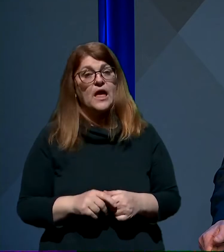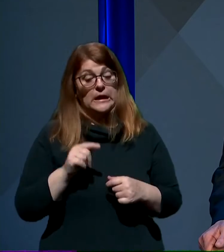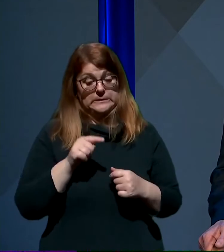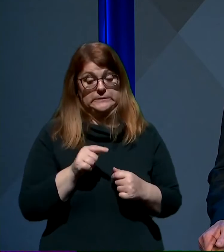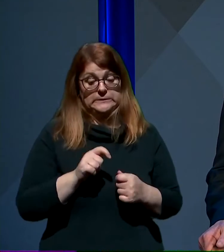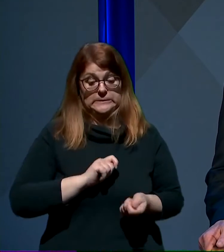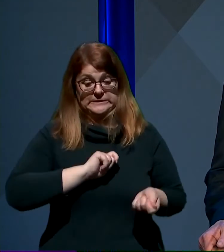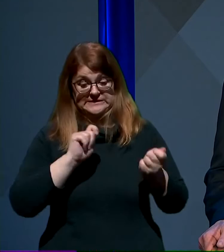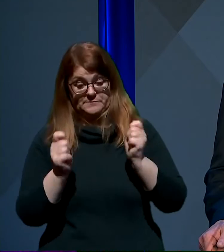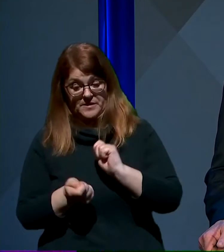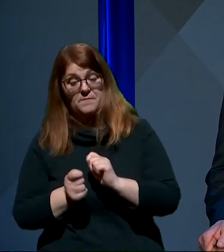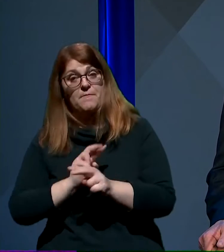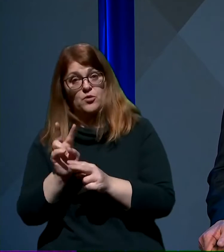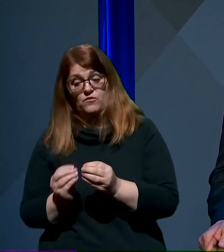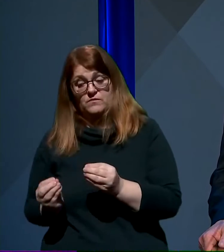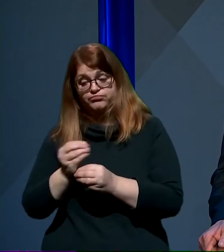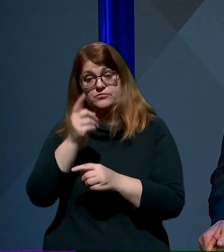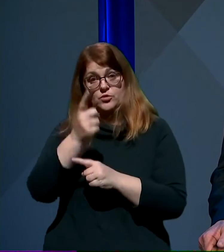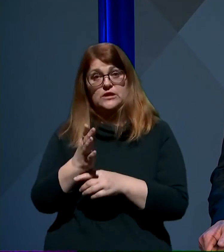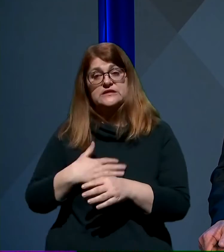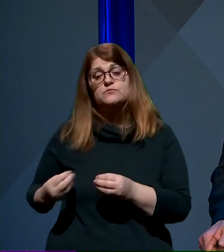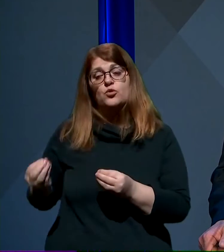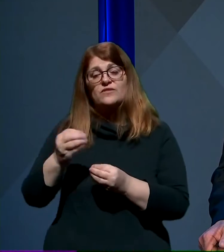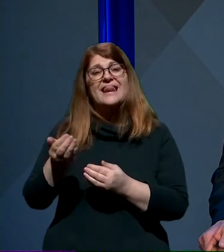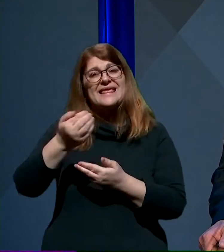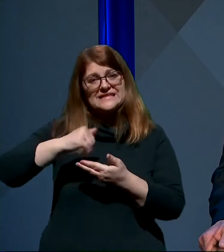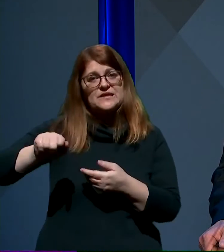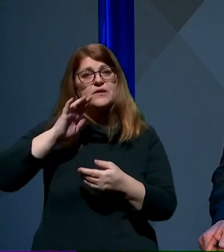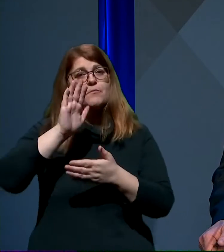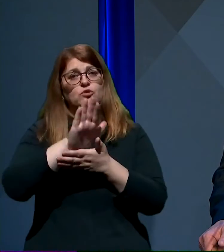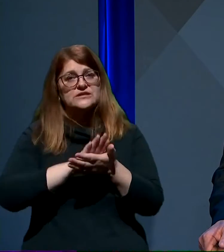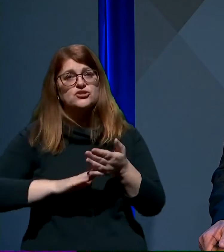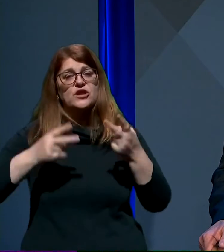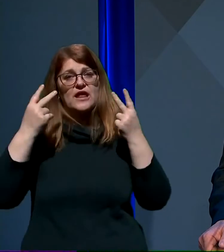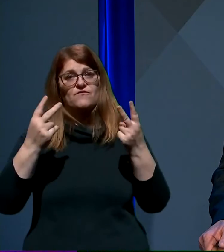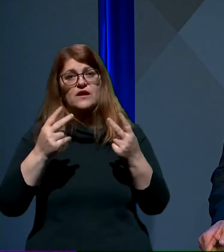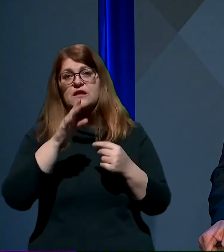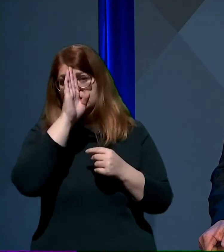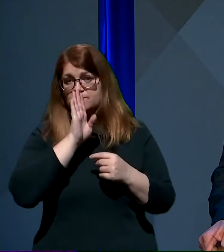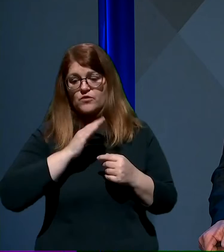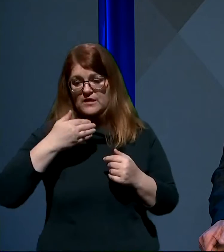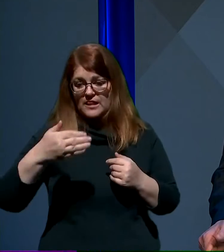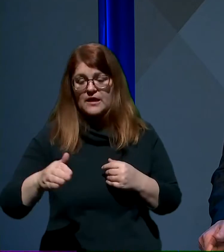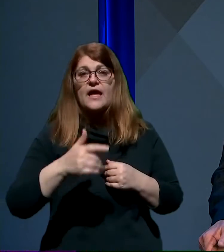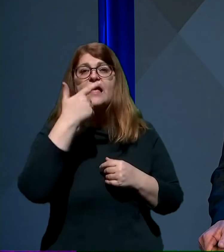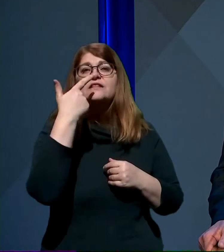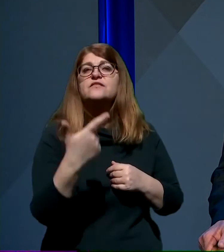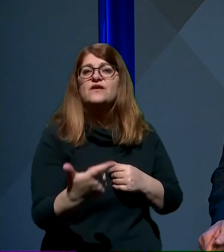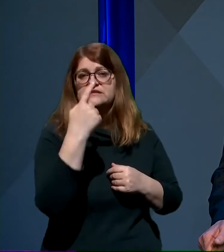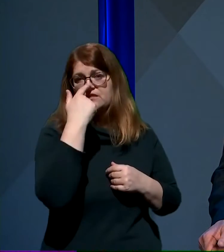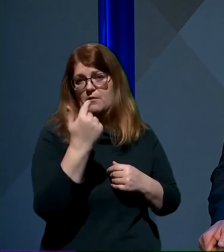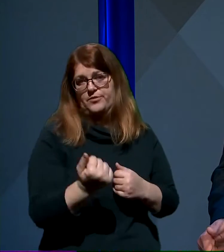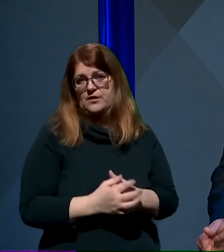Spremembo in dopolnitvami odloka smo dodali izjeme, ki bodo začele veljati s ponedeljkom 20.